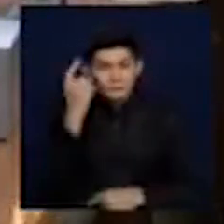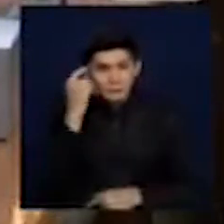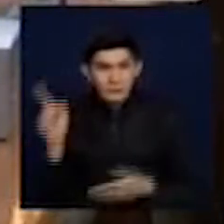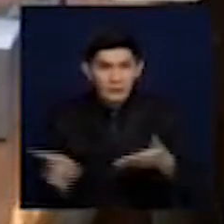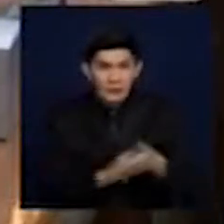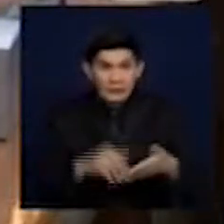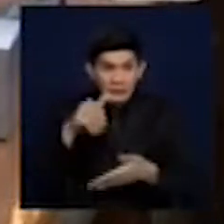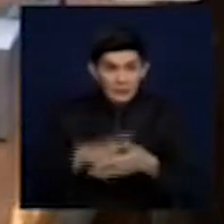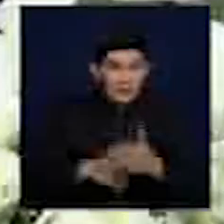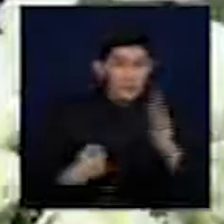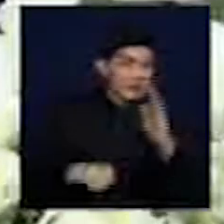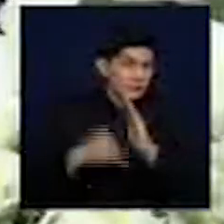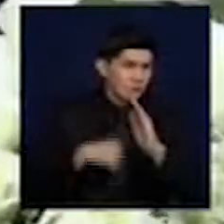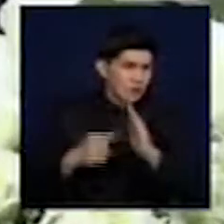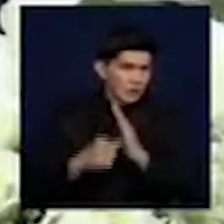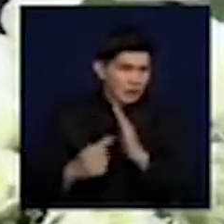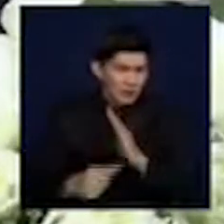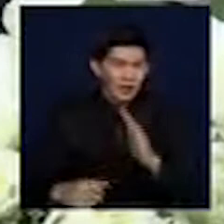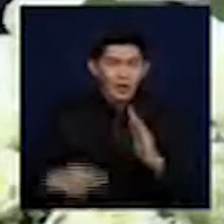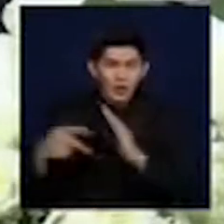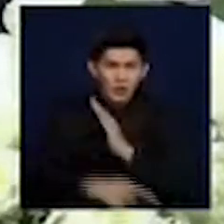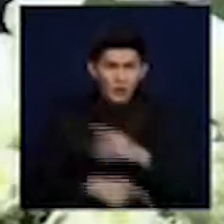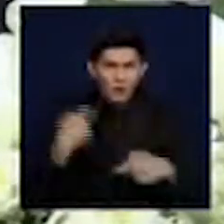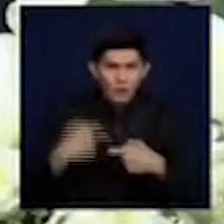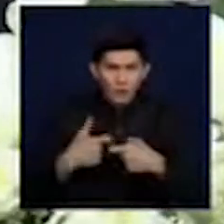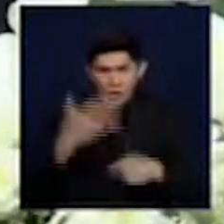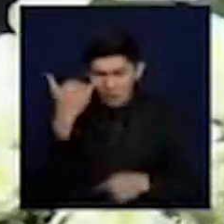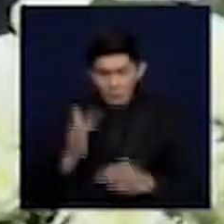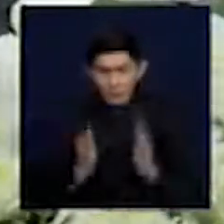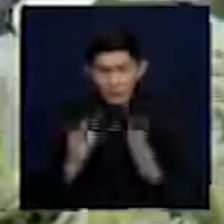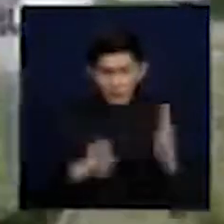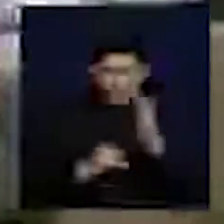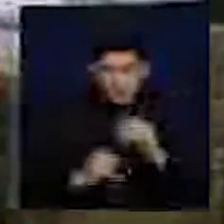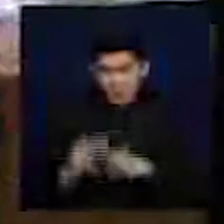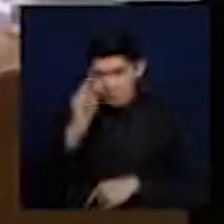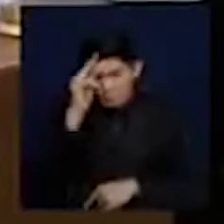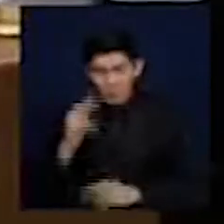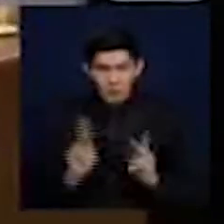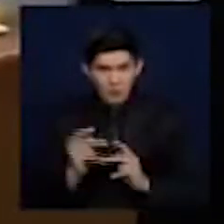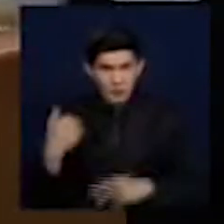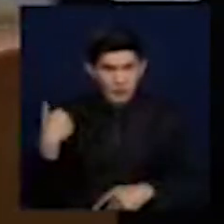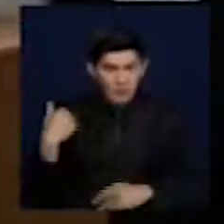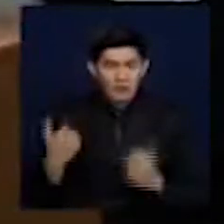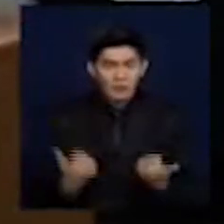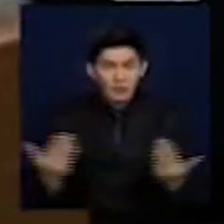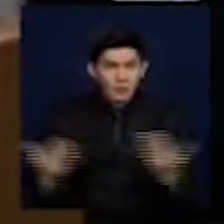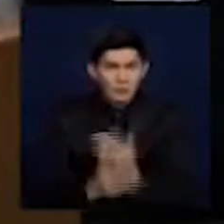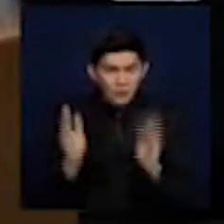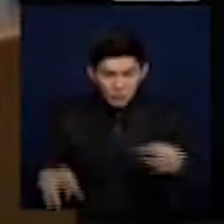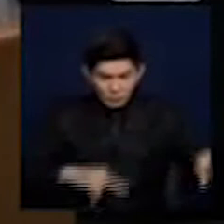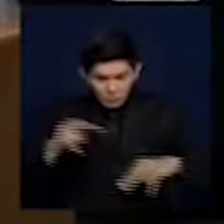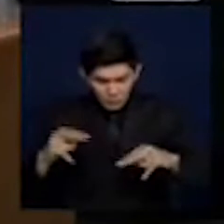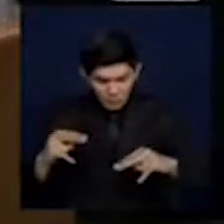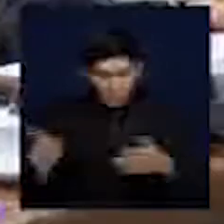งในต่างจังหวัดแก้ทุจริตยากเพราะคนในพื้นที่กลัวผู้มีอิทธิพลแม้จะเปลี่ยนมาเป็นผู้ตรวจการเลือกตั้งก็เ